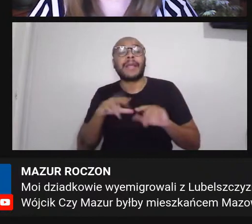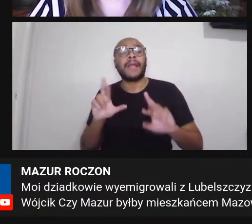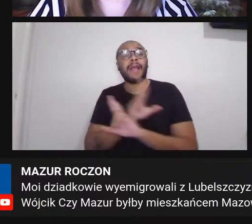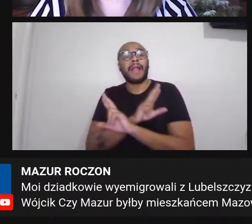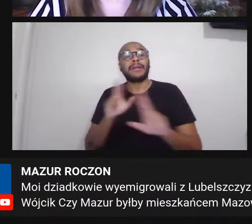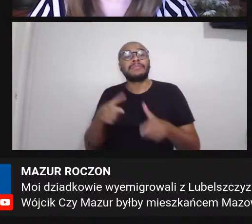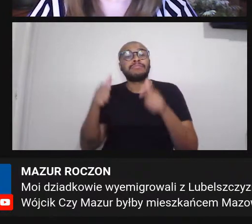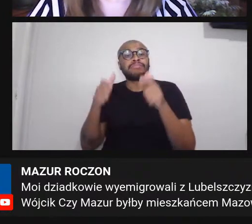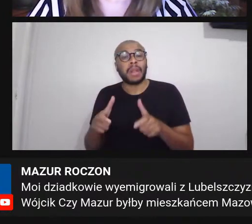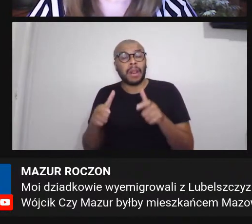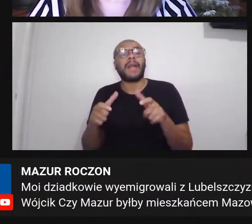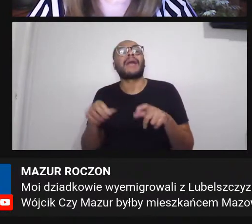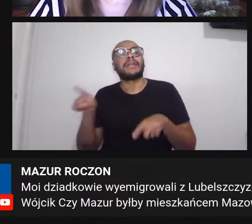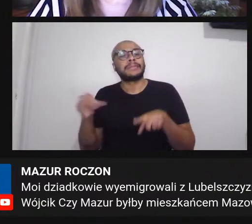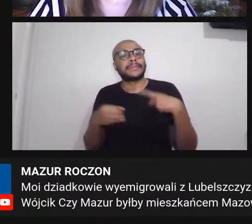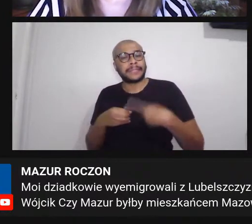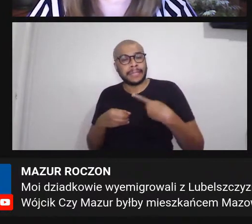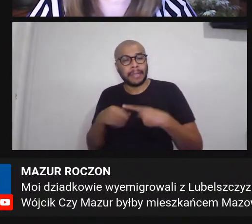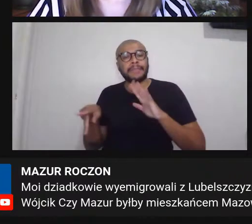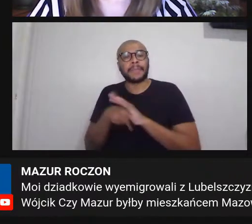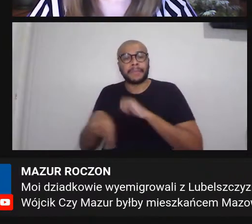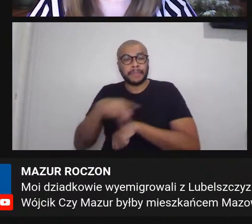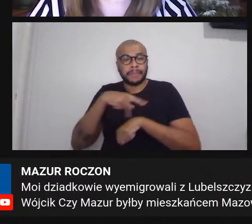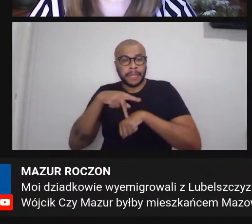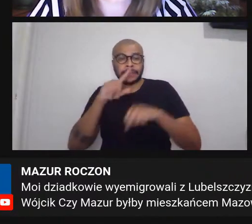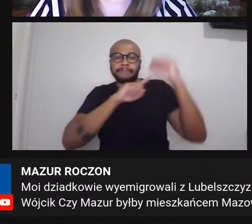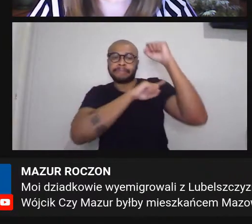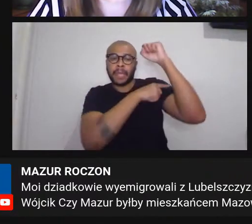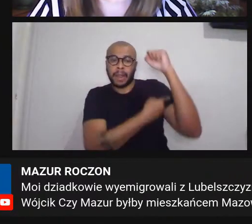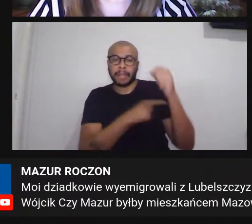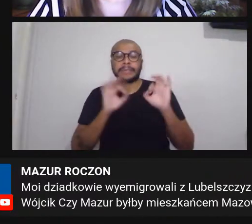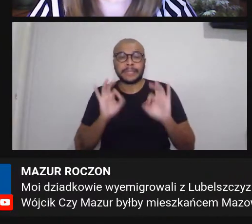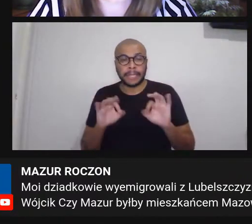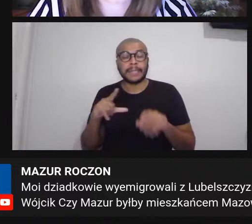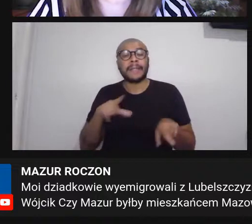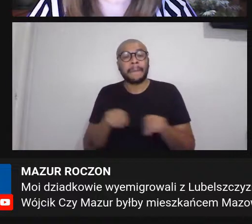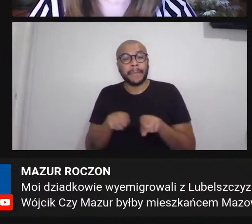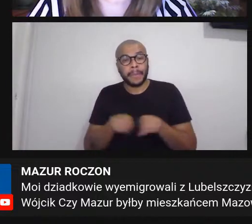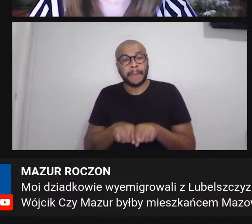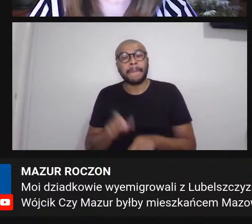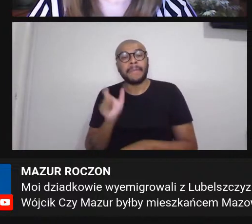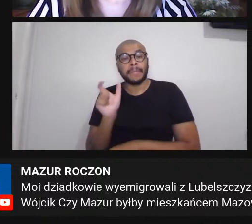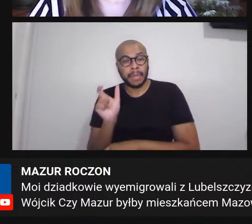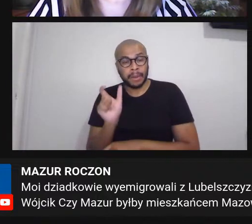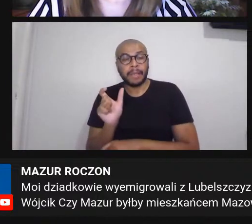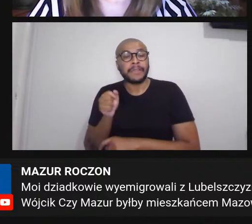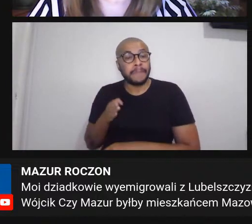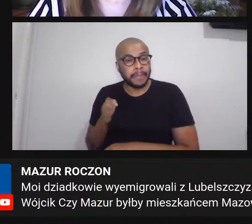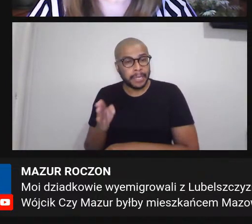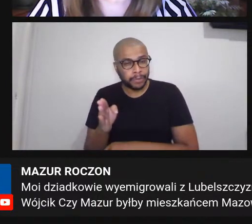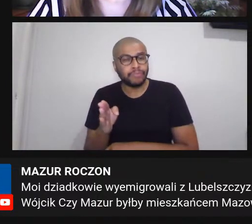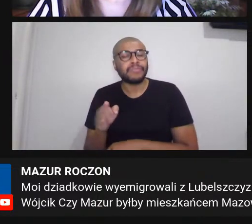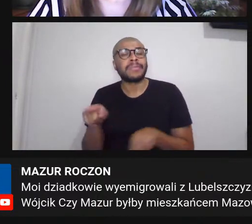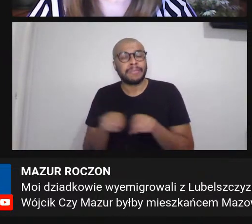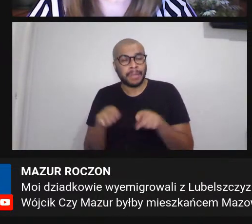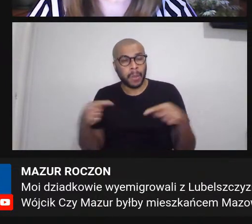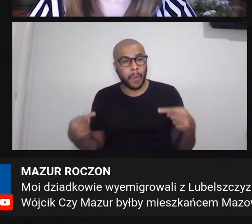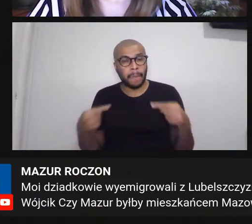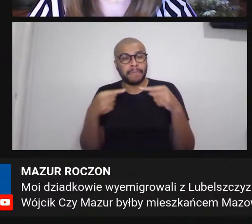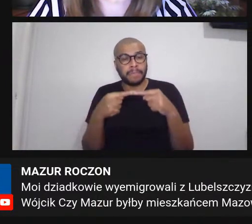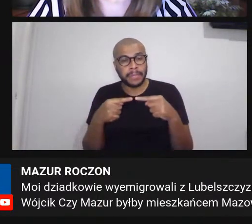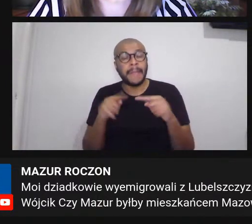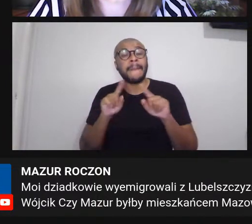da Mazúria, né? E que Rybka é o diminutivo da palavra riba, de peixe. Agora, a palavra